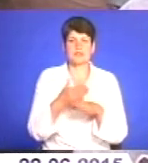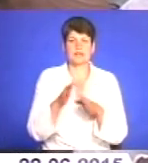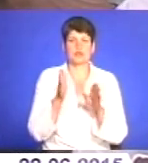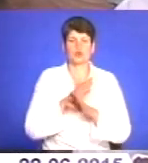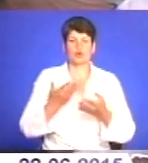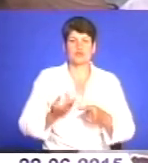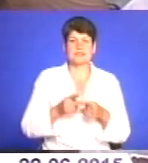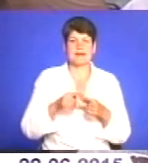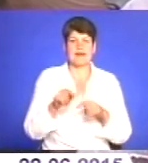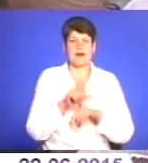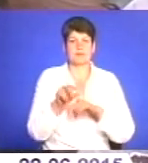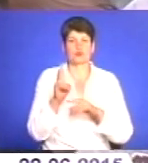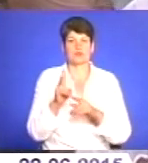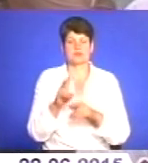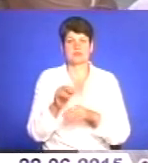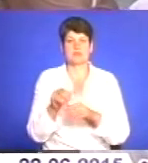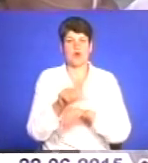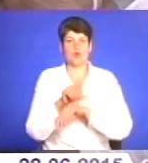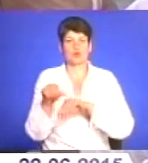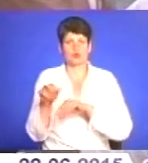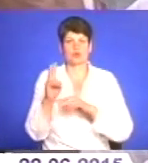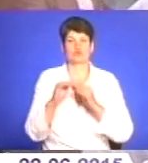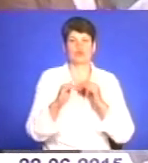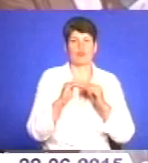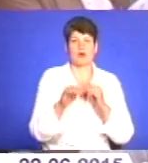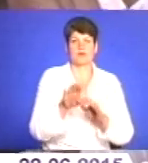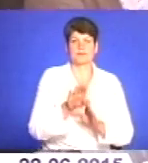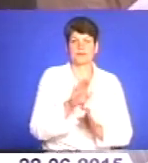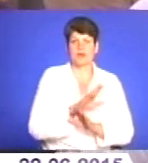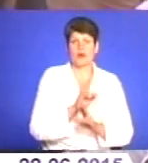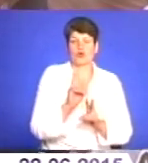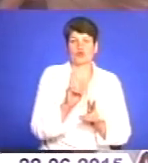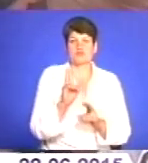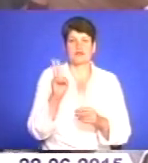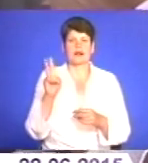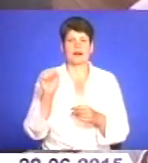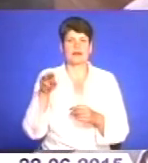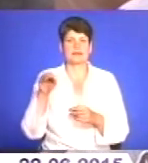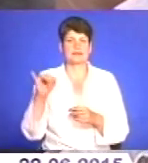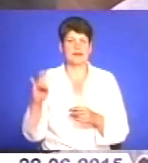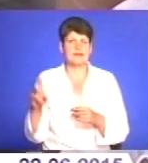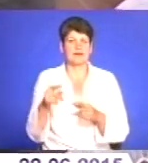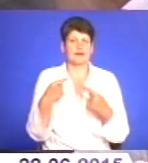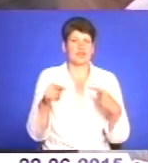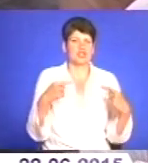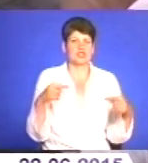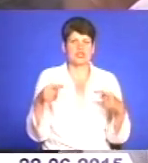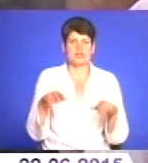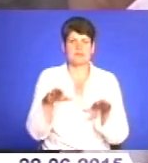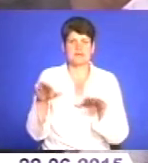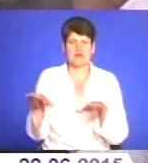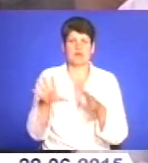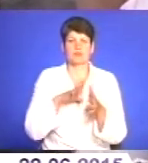Хто зупинився за кордоном, хто в полях, хто опинився в Катині і інших подібних місцях і був